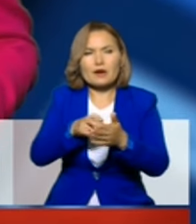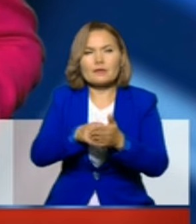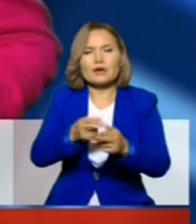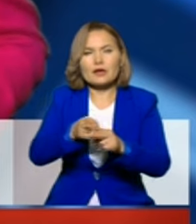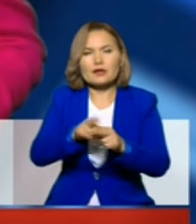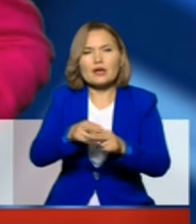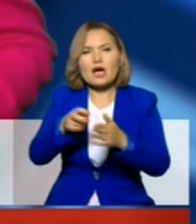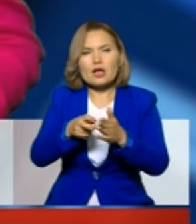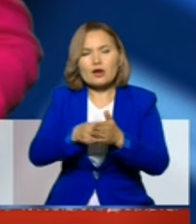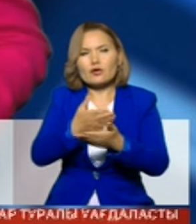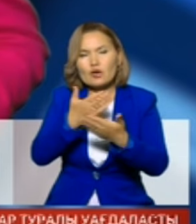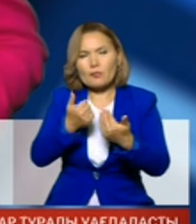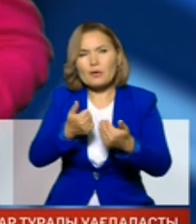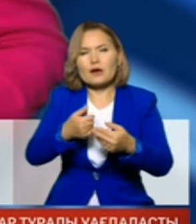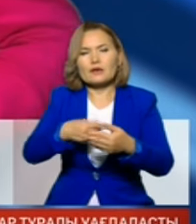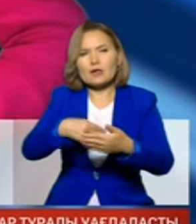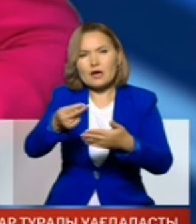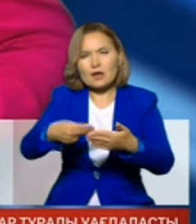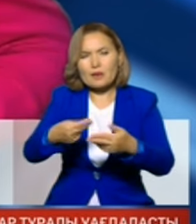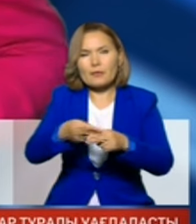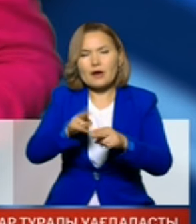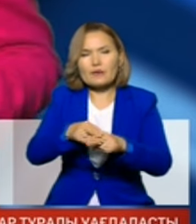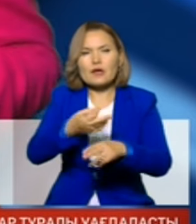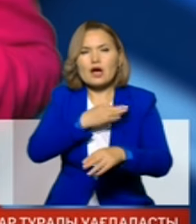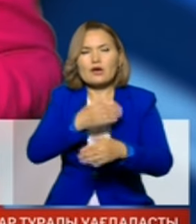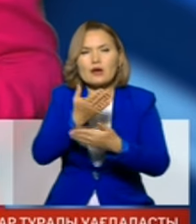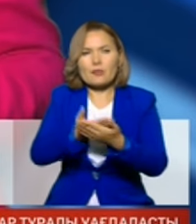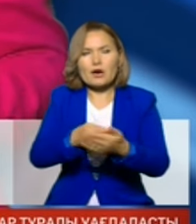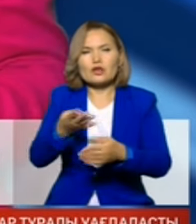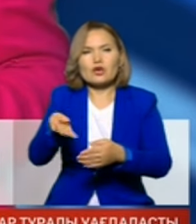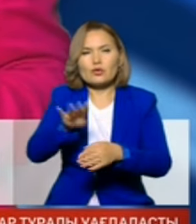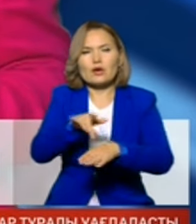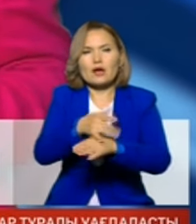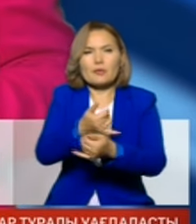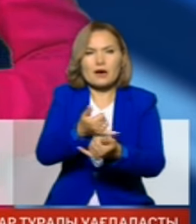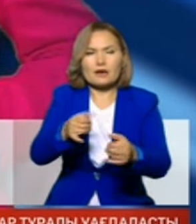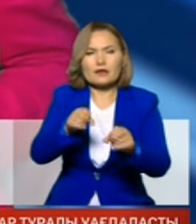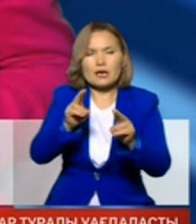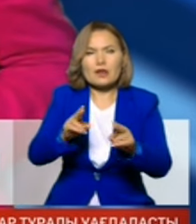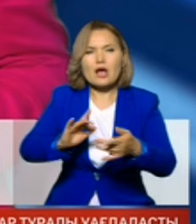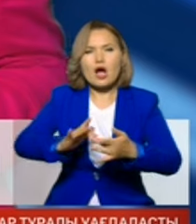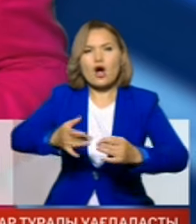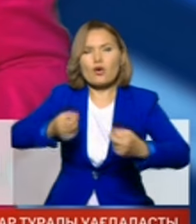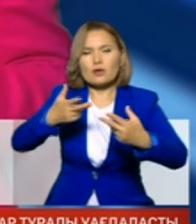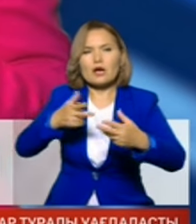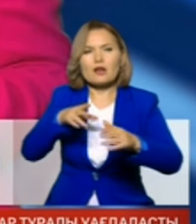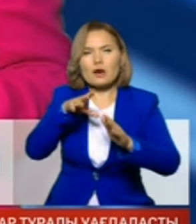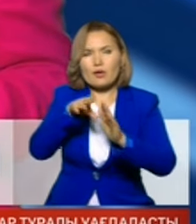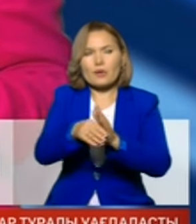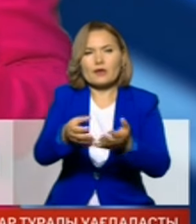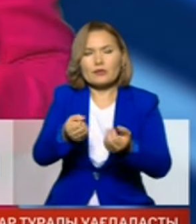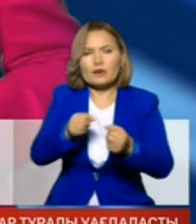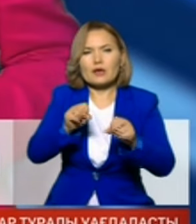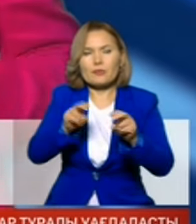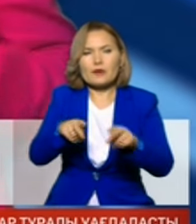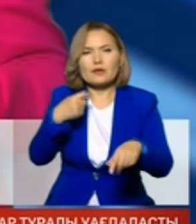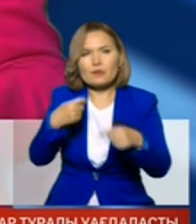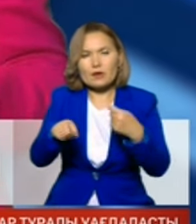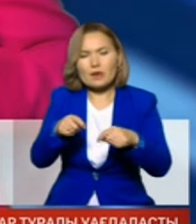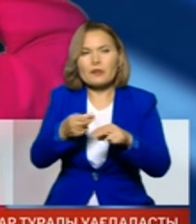некенің жоқтығы туралы мәлімдеме және нотариустың кеңесі осы төрт қызметті ғана онлайн алуға болады. Ал